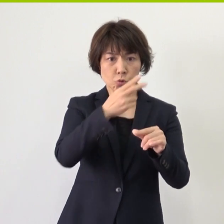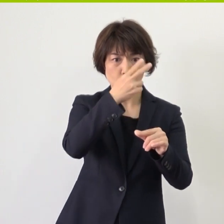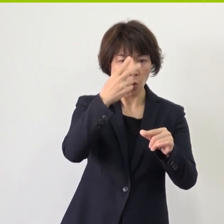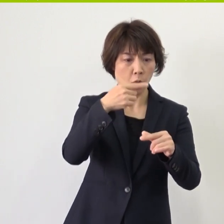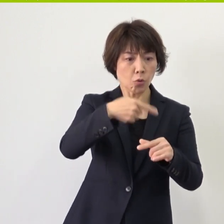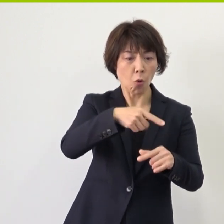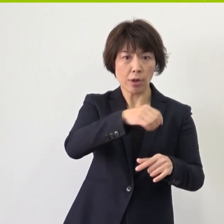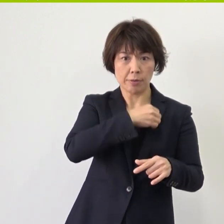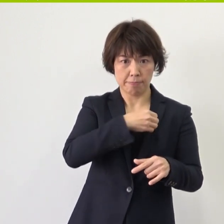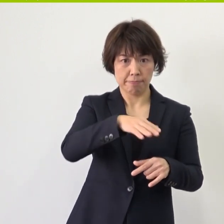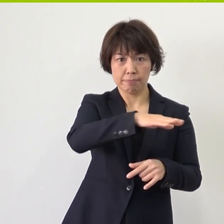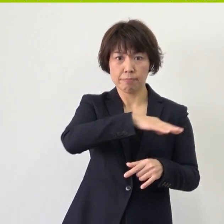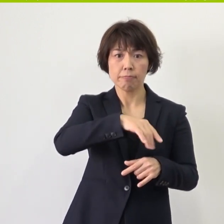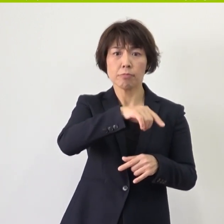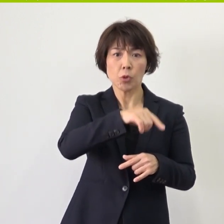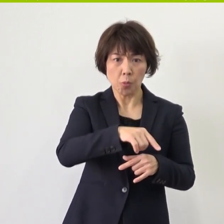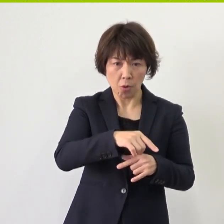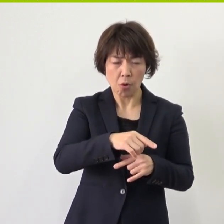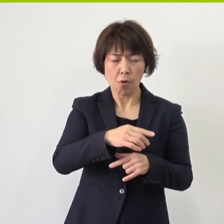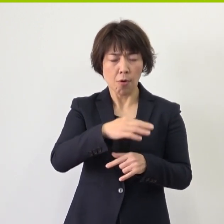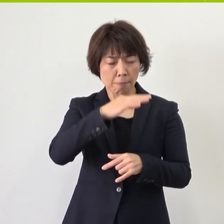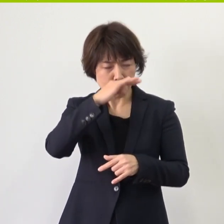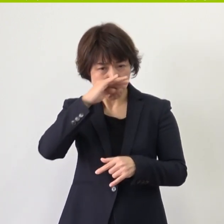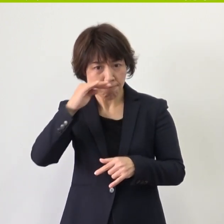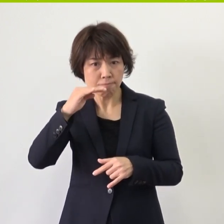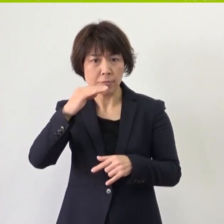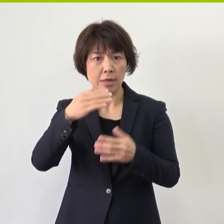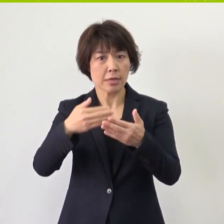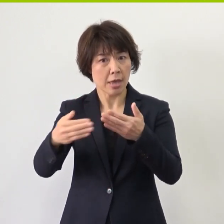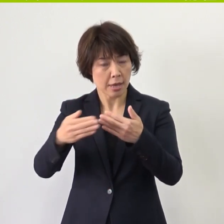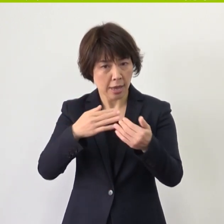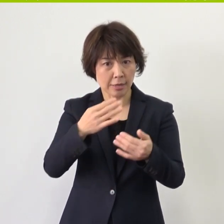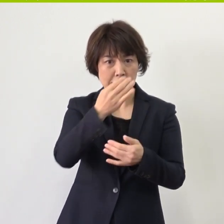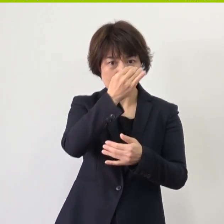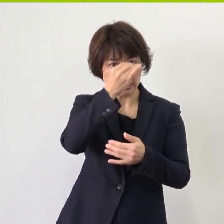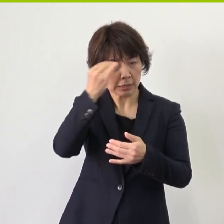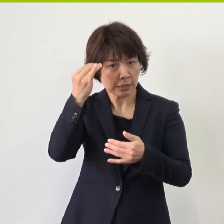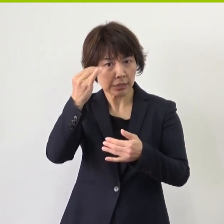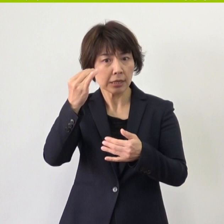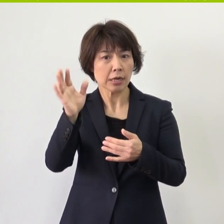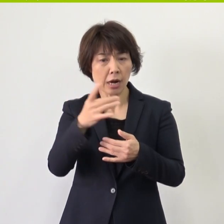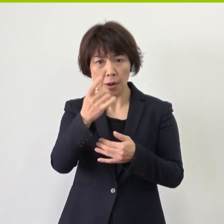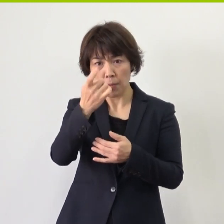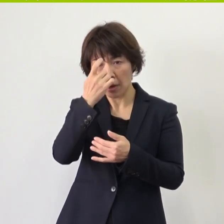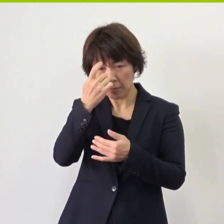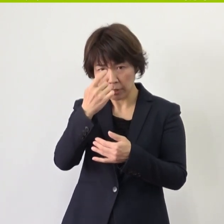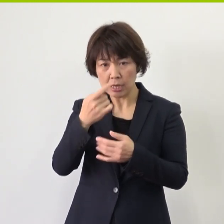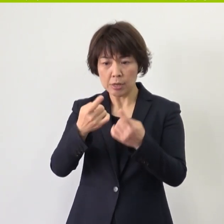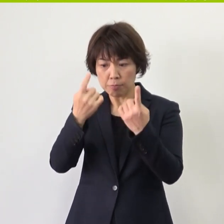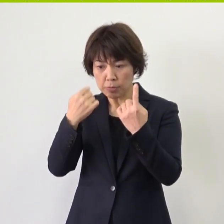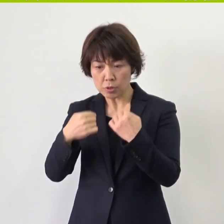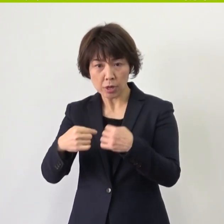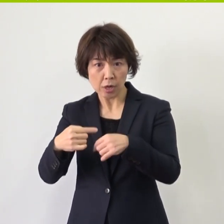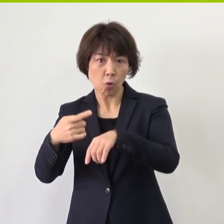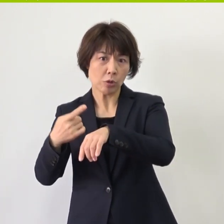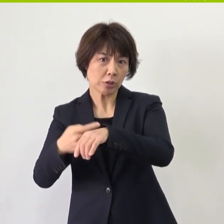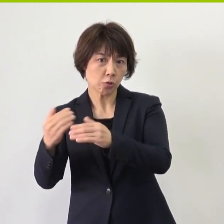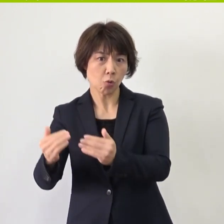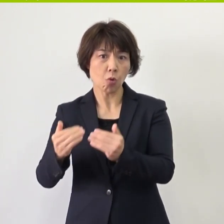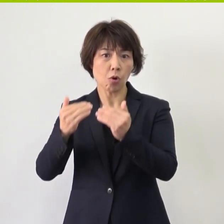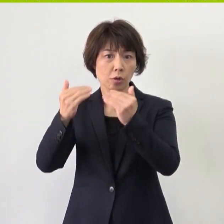の教員にとりましても高い見識や豊富な経験に学び、自らの質の向上や